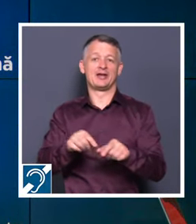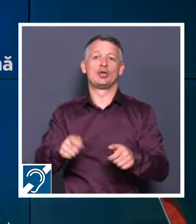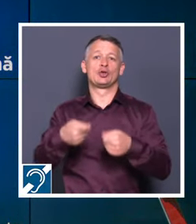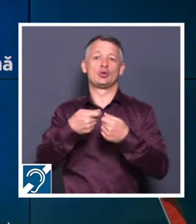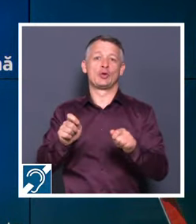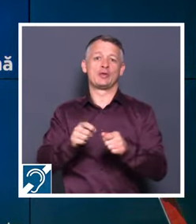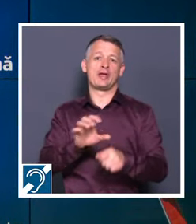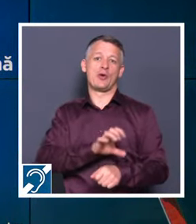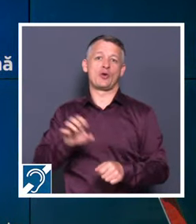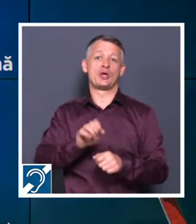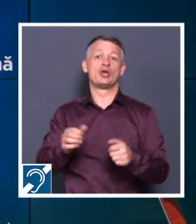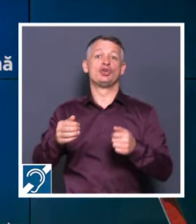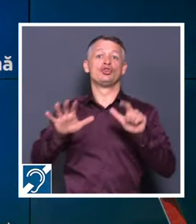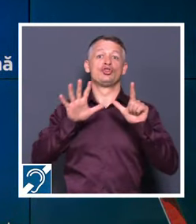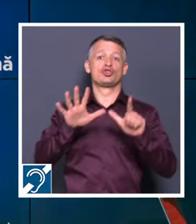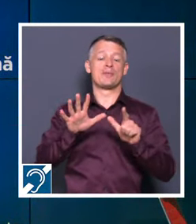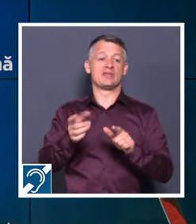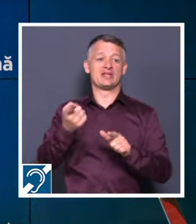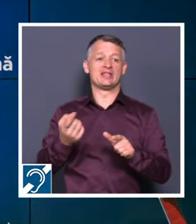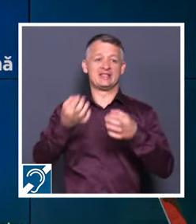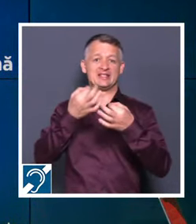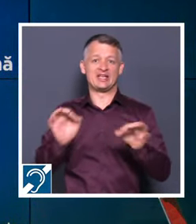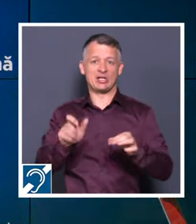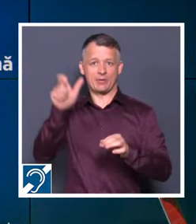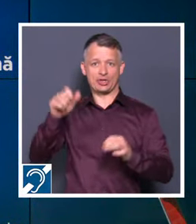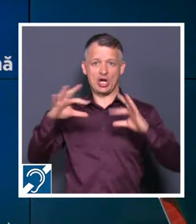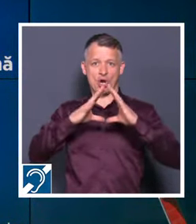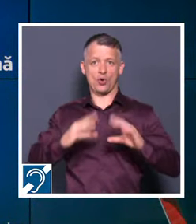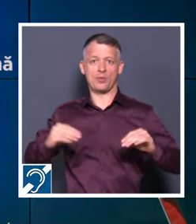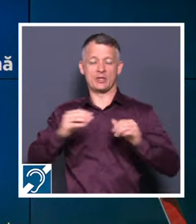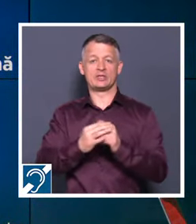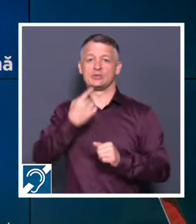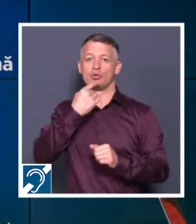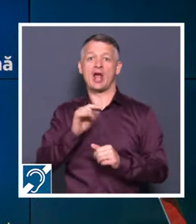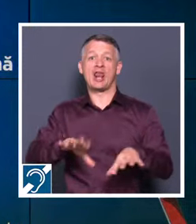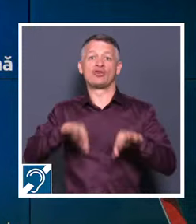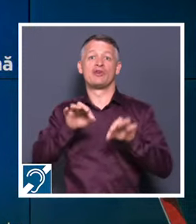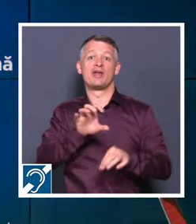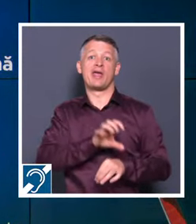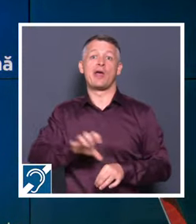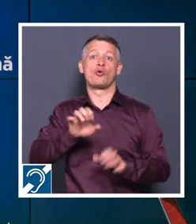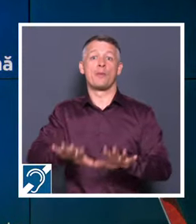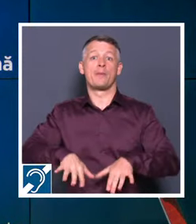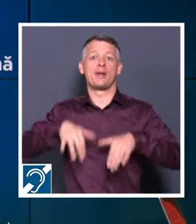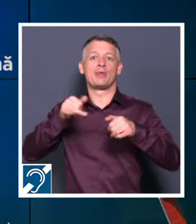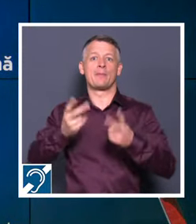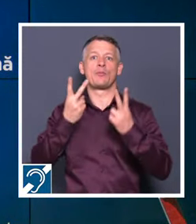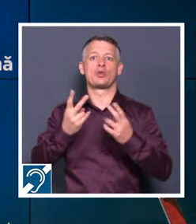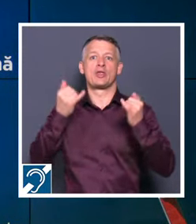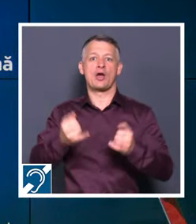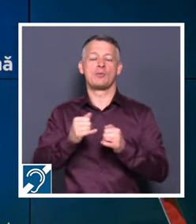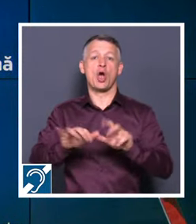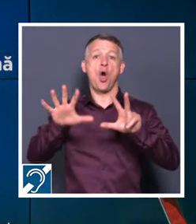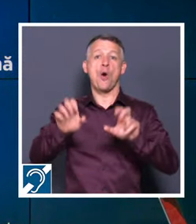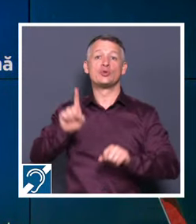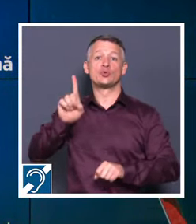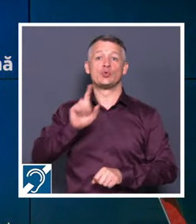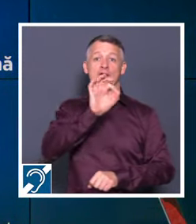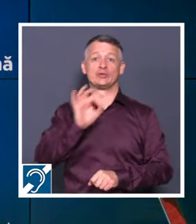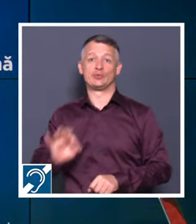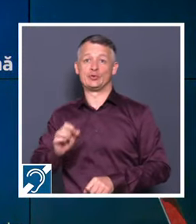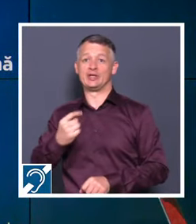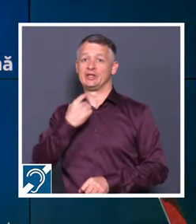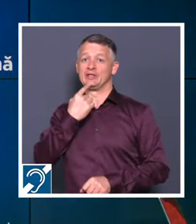aproape 7 din 10 români spun că alegerile europarlamentare sunt mai importante acum, în timp ce 81%